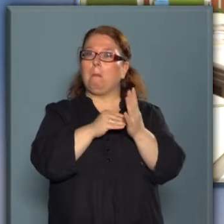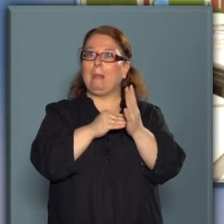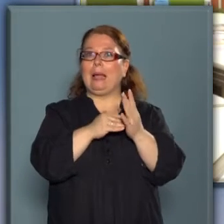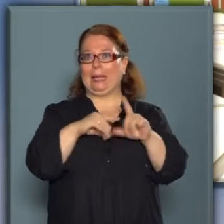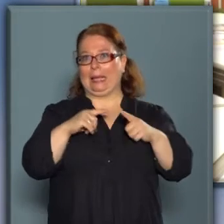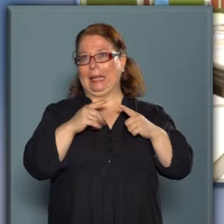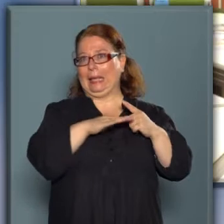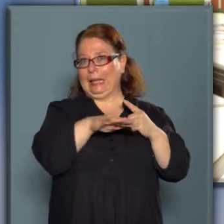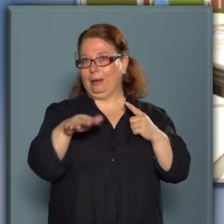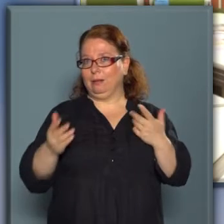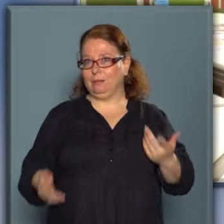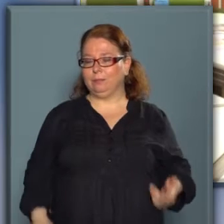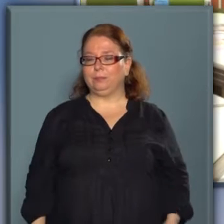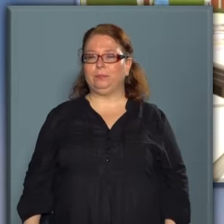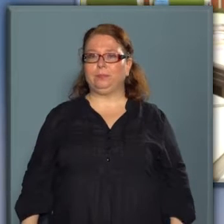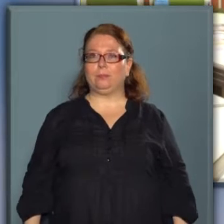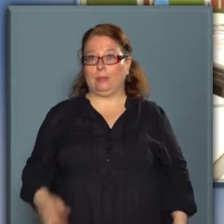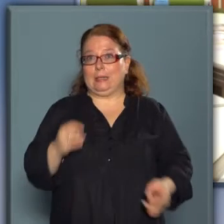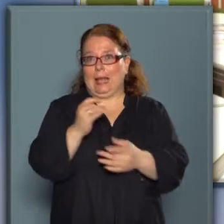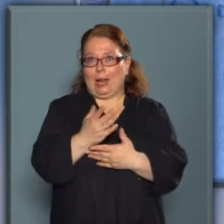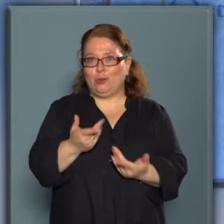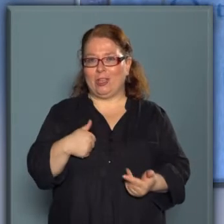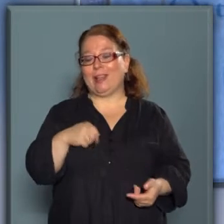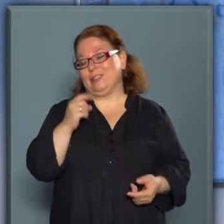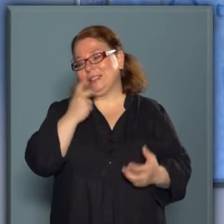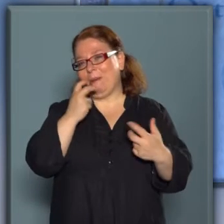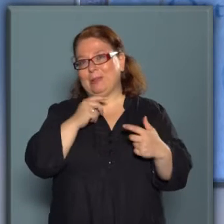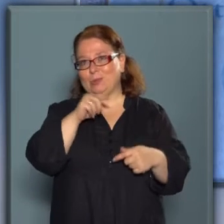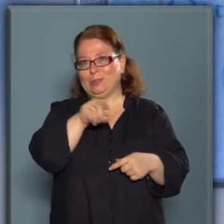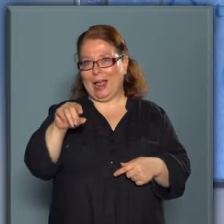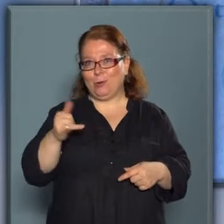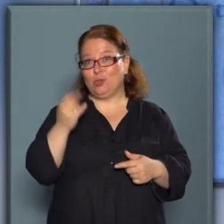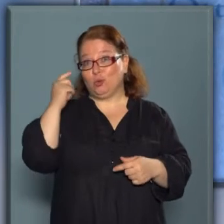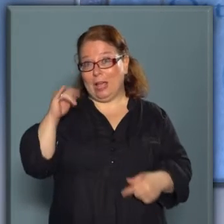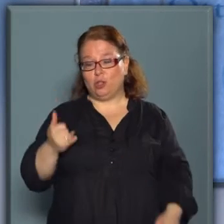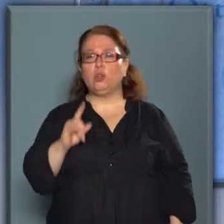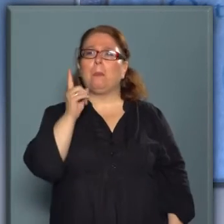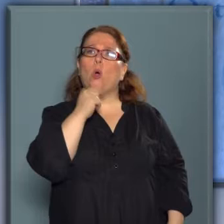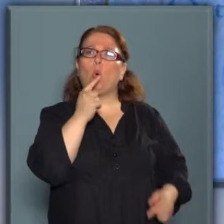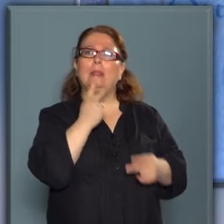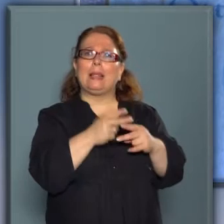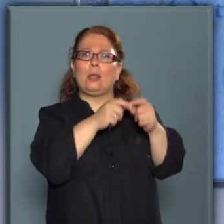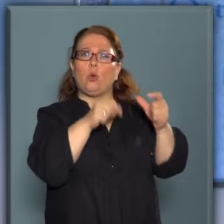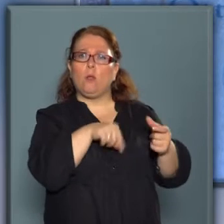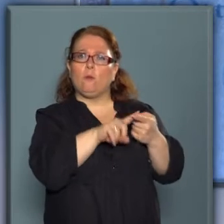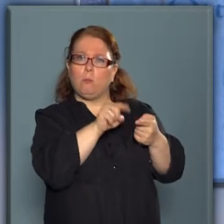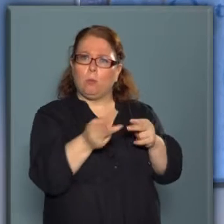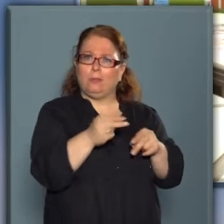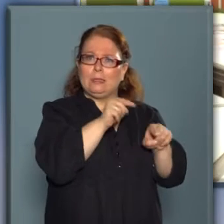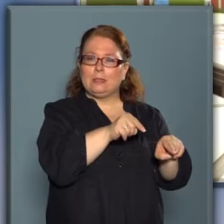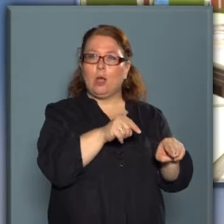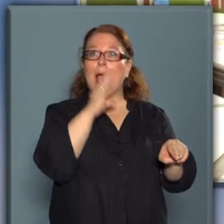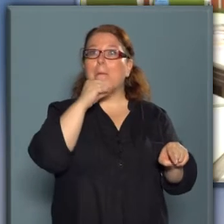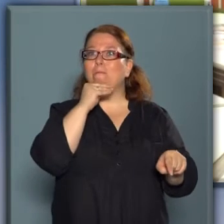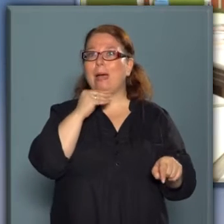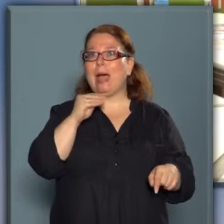szerencsére még köztünk vannak, és számítunk is a tudásukra. Még annyit az Ott néni könyvéhez, hogy ezt az Ember